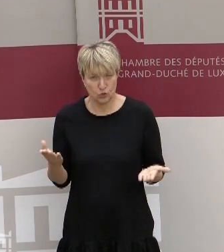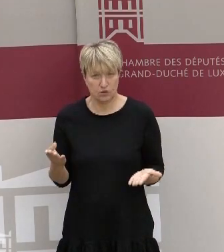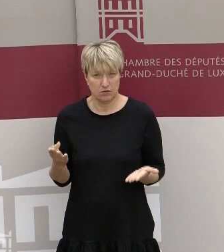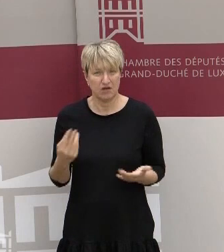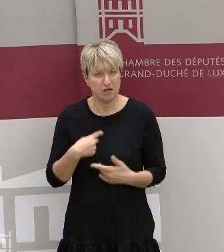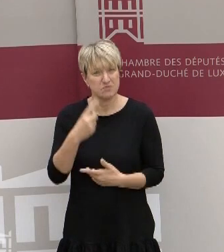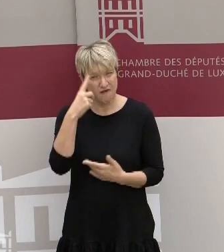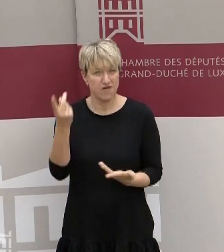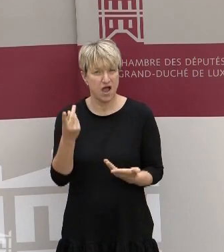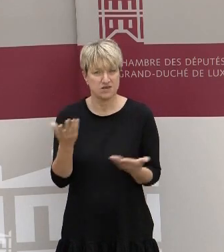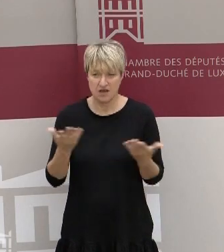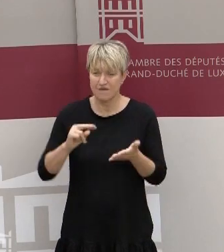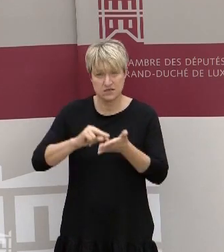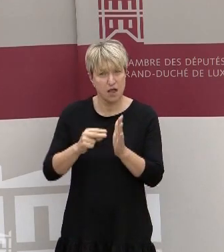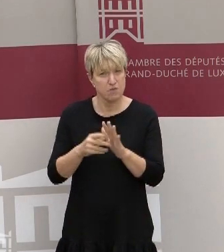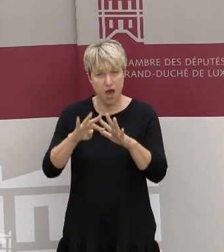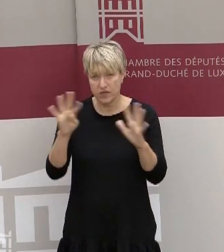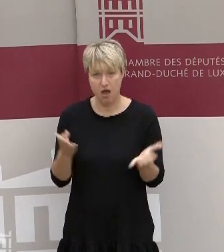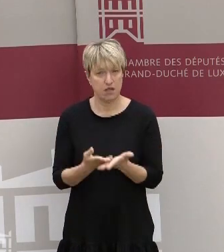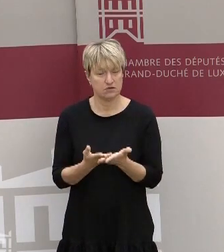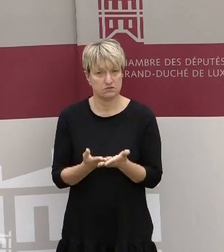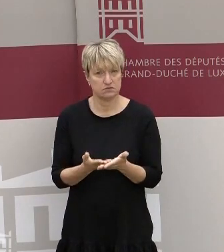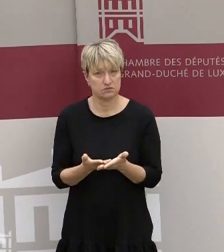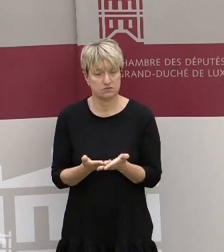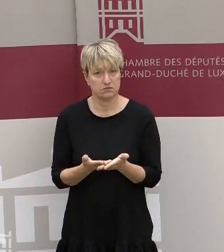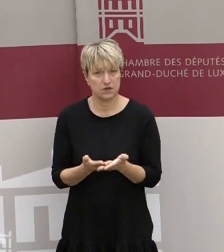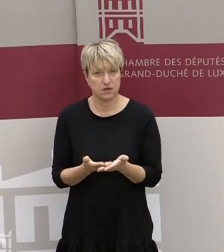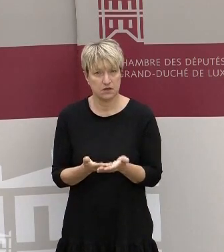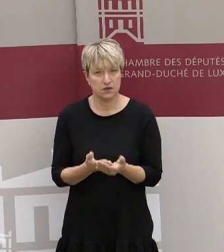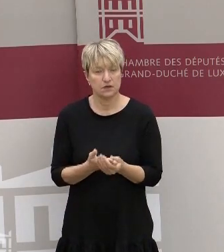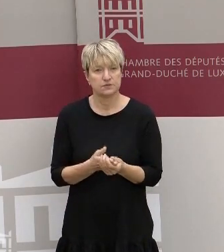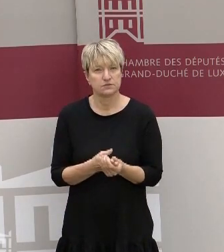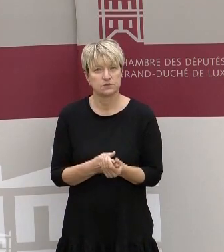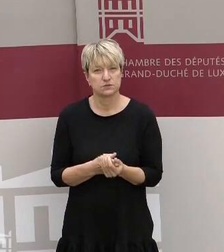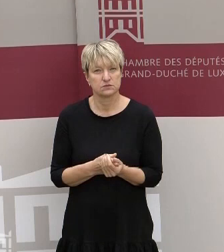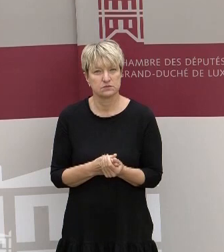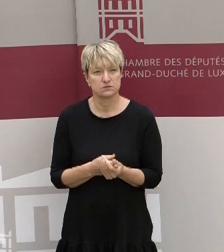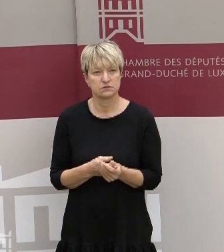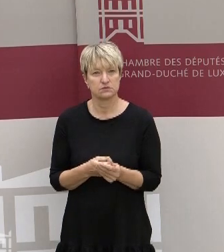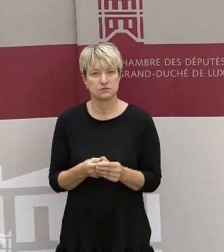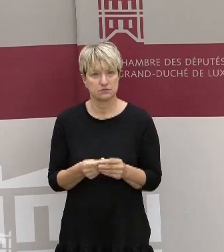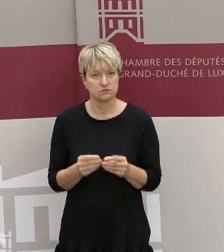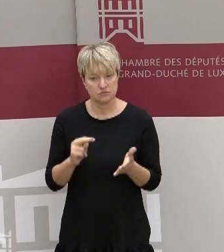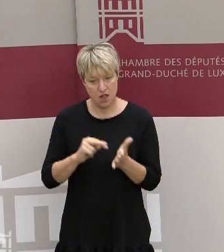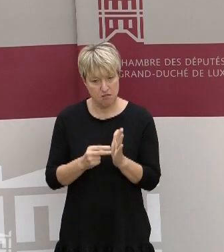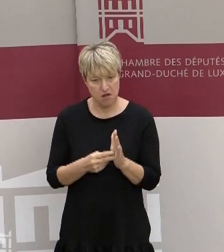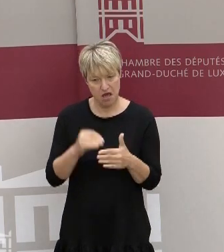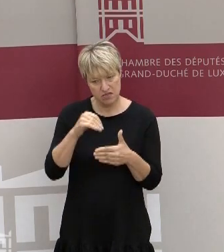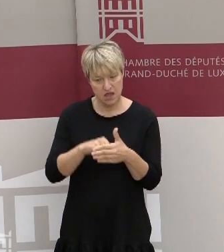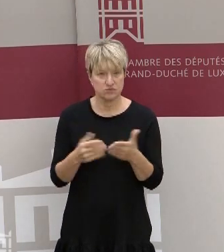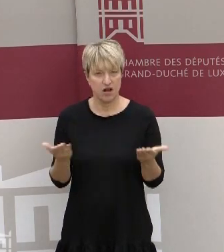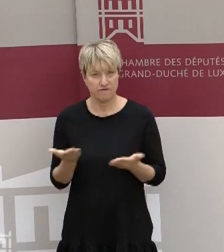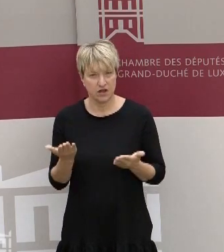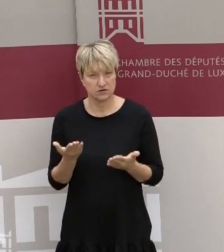Da bauen wir dann ein paar, zwei, drei Dosen Wohnunitäten, wenn es gut geht. Aber wir haben 20